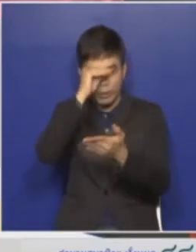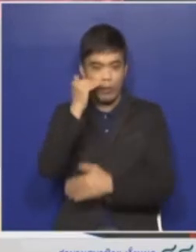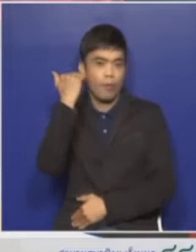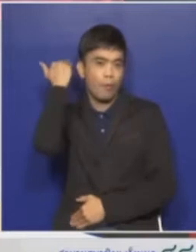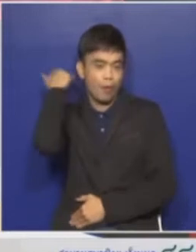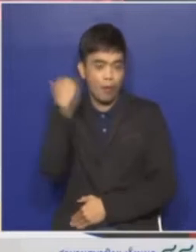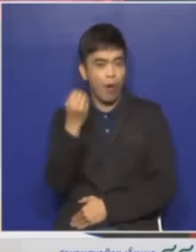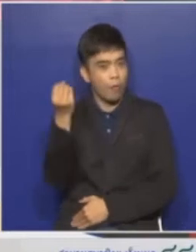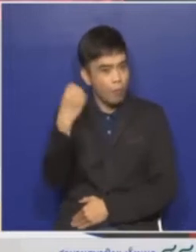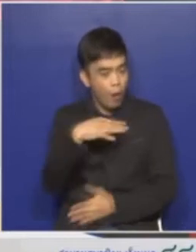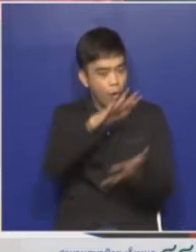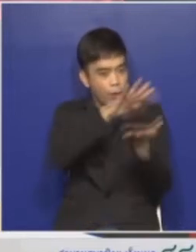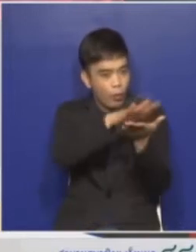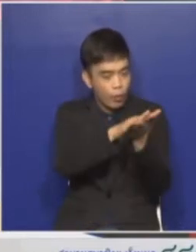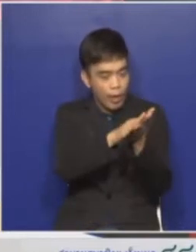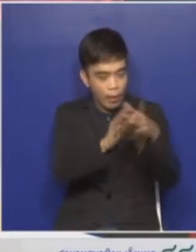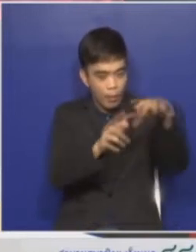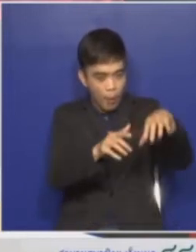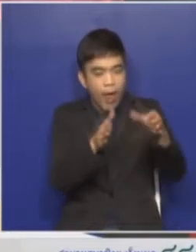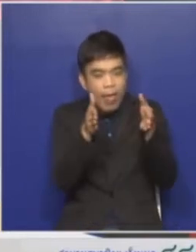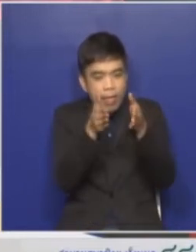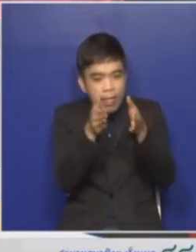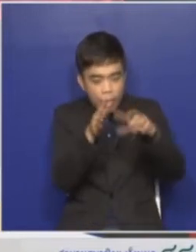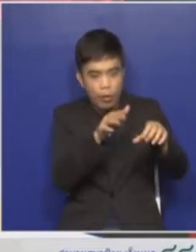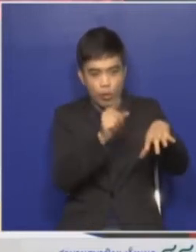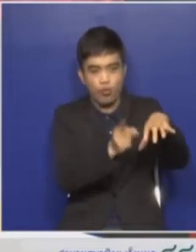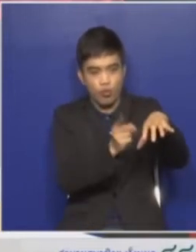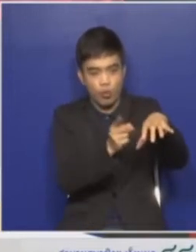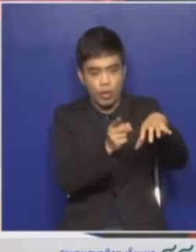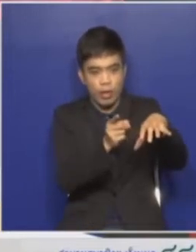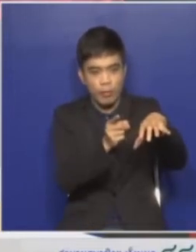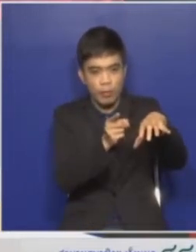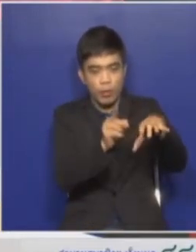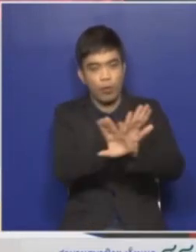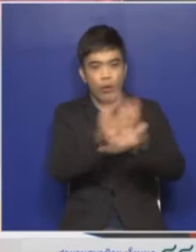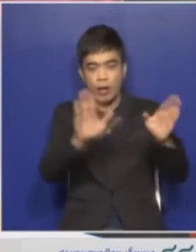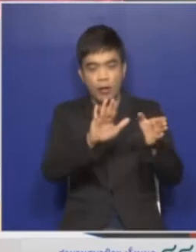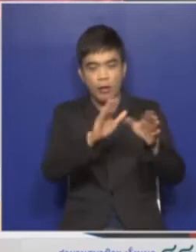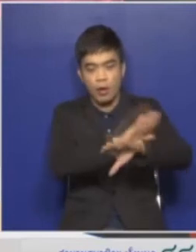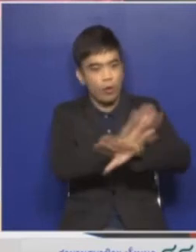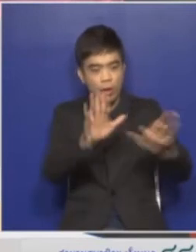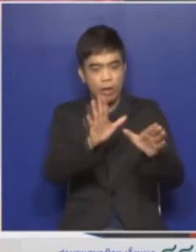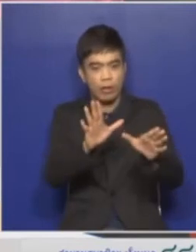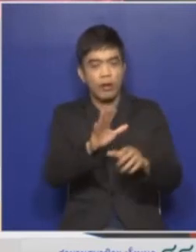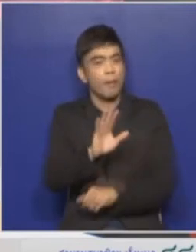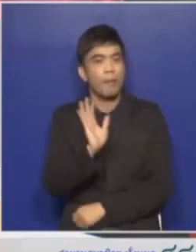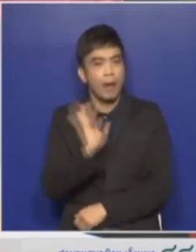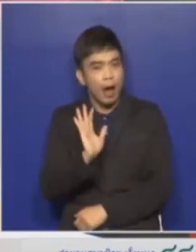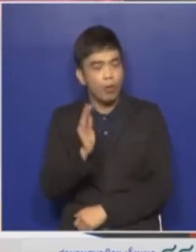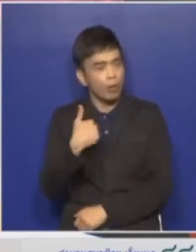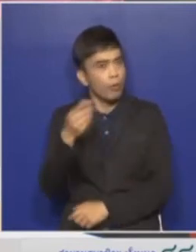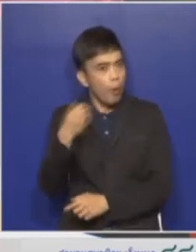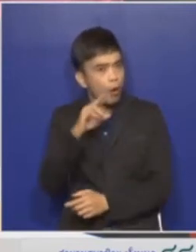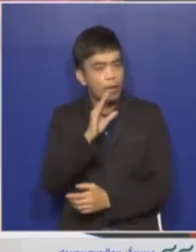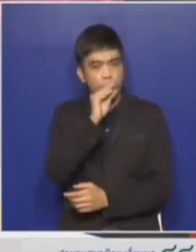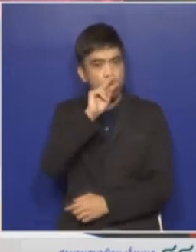ว่าไม่ยุบจะให้อยู่ต่อไปวันนี้บอกยุคแบบนี้พูดกับไปกับมาหรือไม่ฝากท่านประธานด้วย